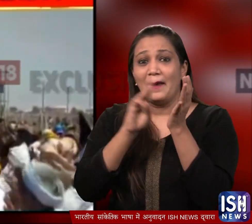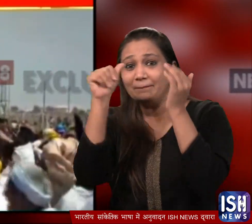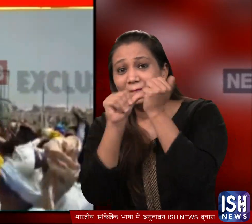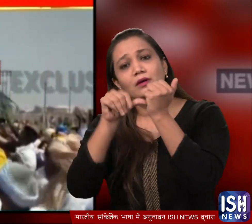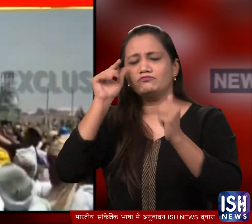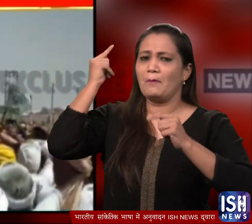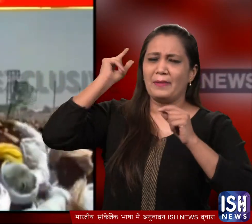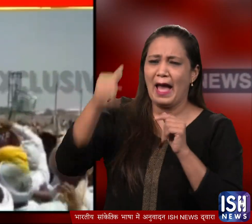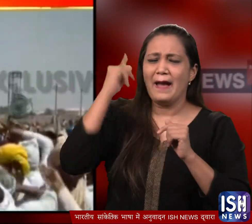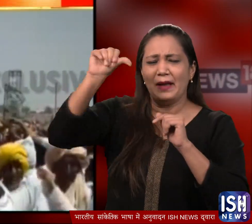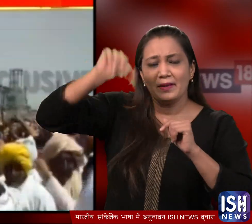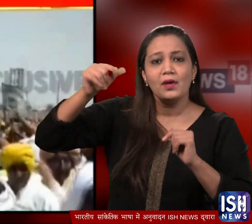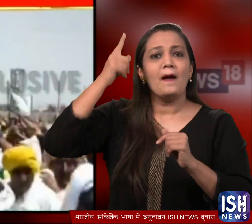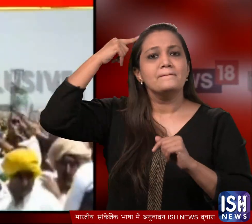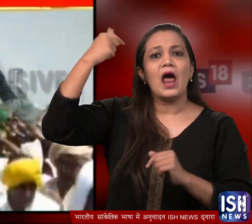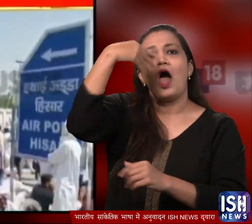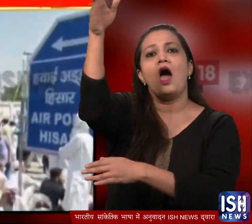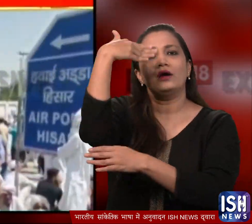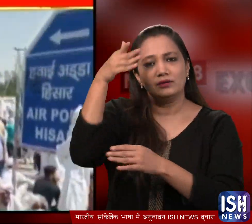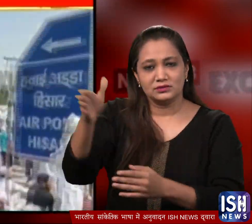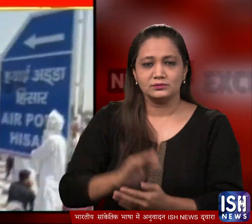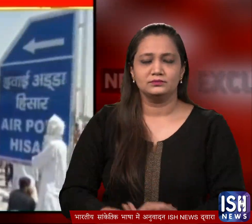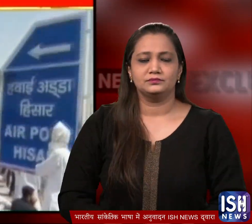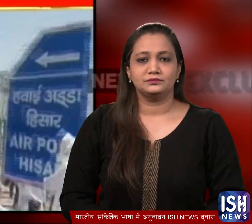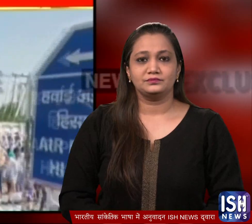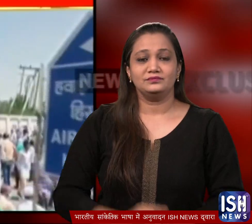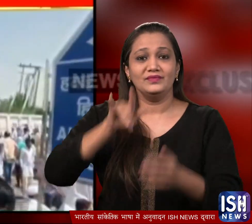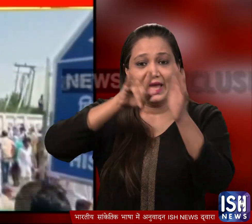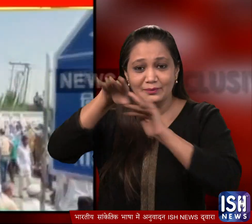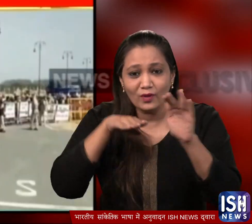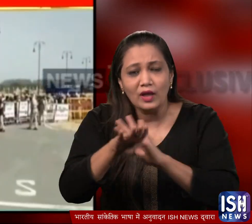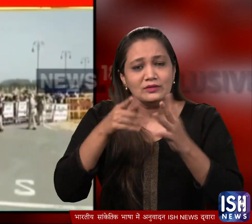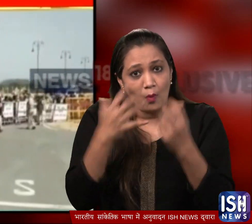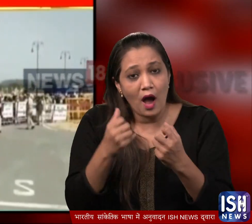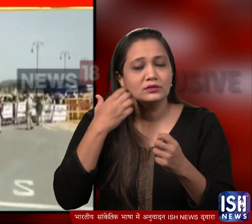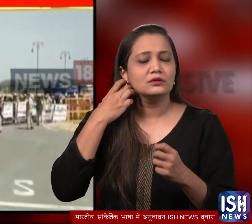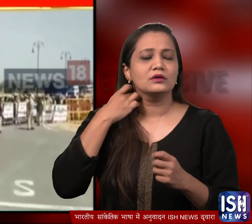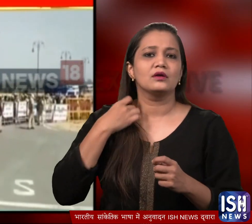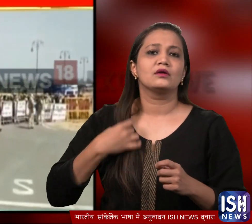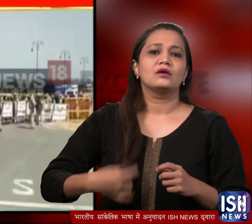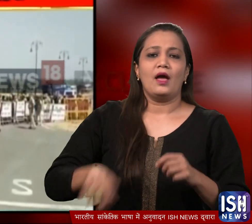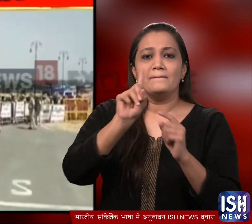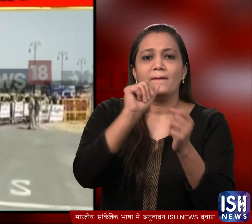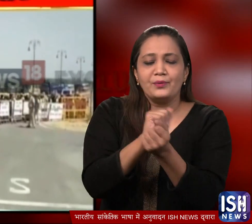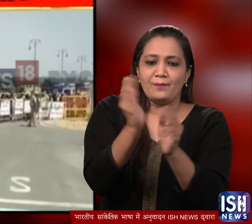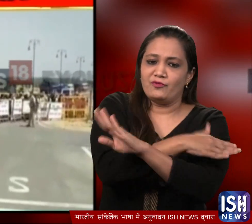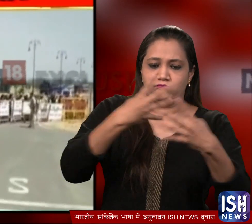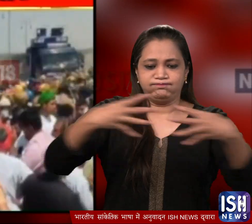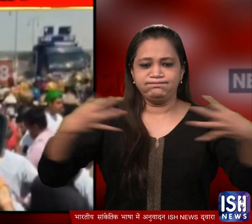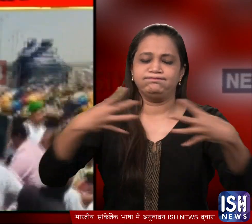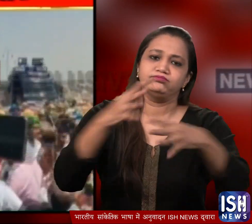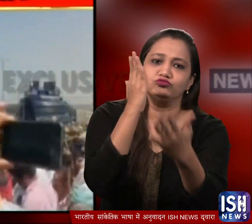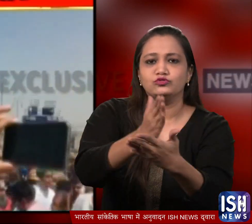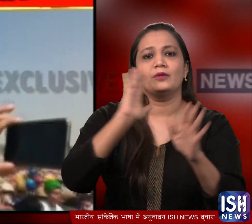इस दौरान कई किसान काले झंडे भी लहराते दिखाई दिए। इतना ही नहीं, उन्होंने एयरपोर्ट के अंदर जाने की भी कोशिश की, लेकिन पुलिस ने पहले से ही बैरिकेड